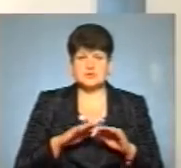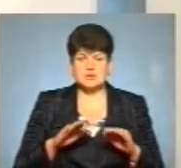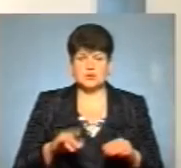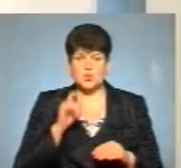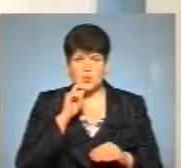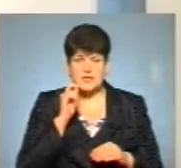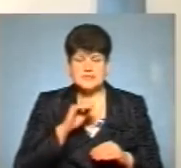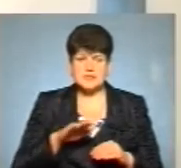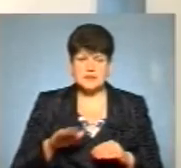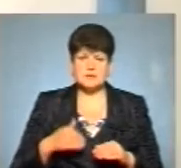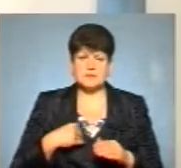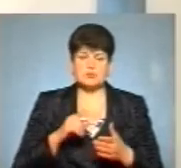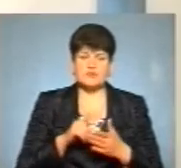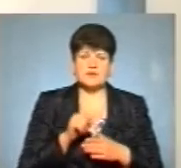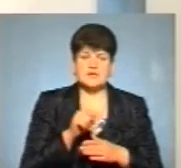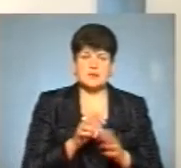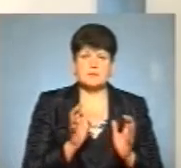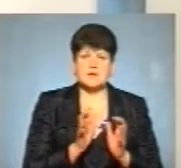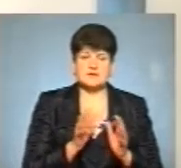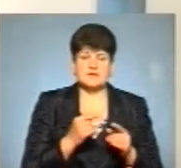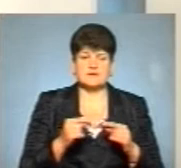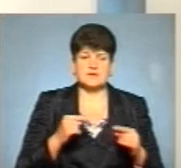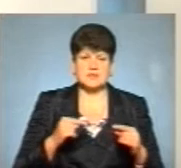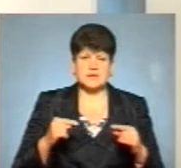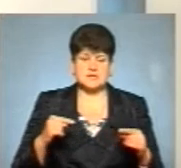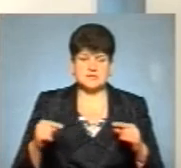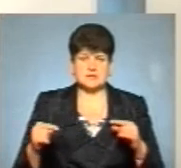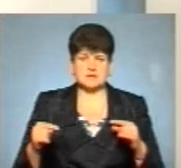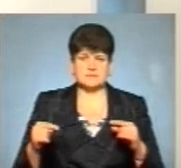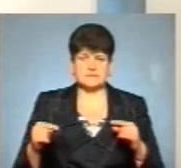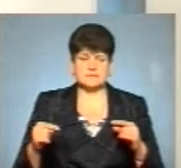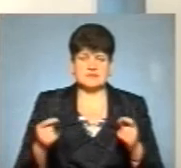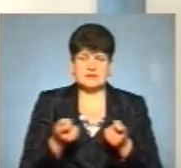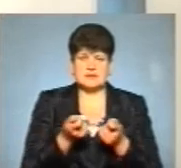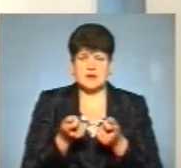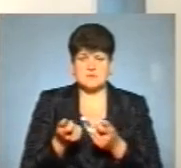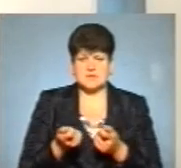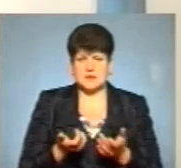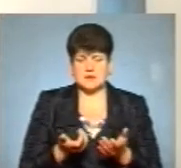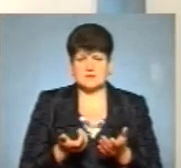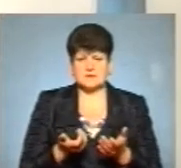ми повинні їх оберегти від різних навіть таких дрібних, скажімо,